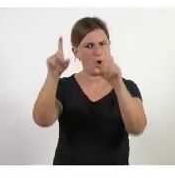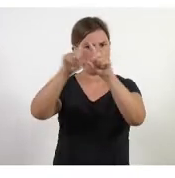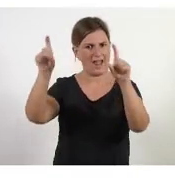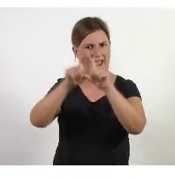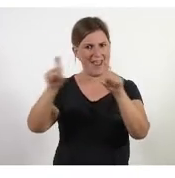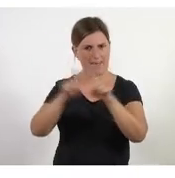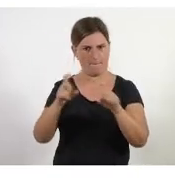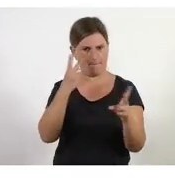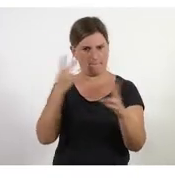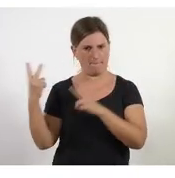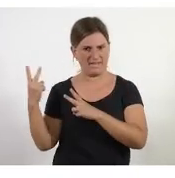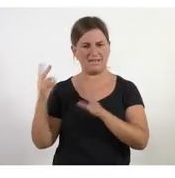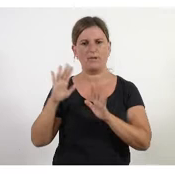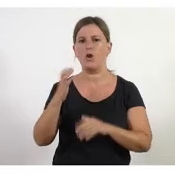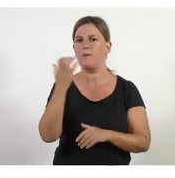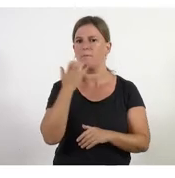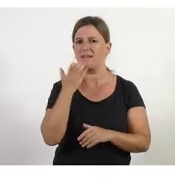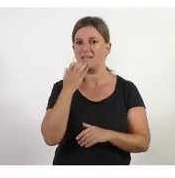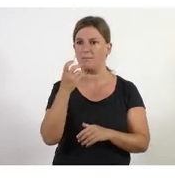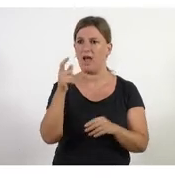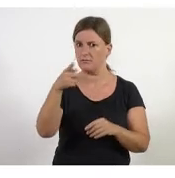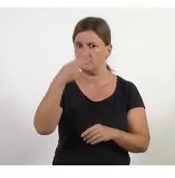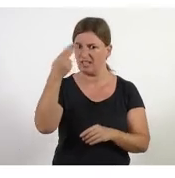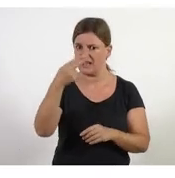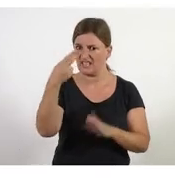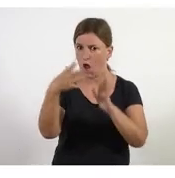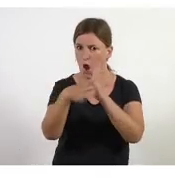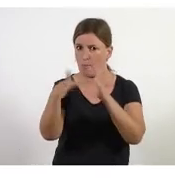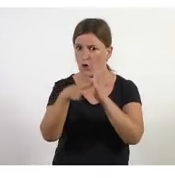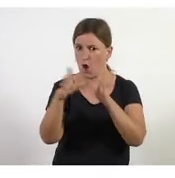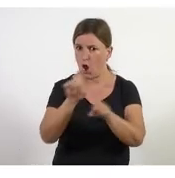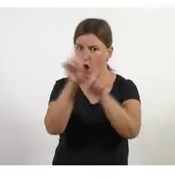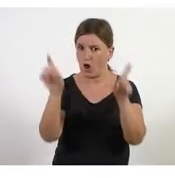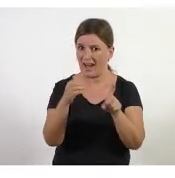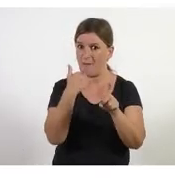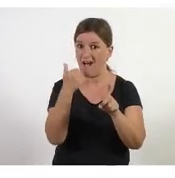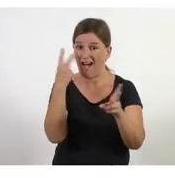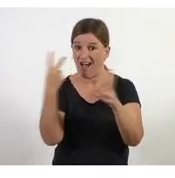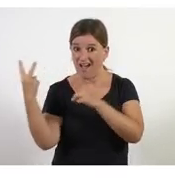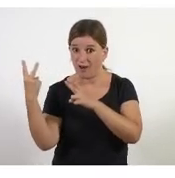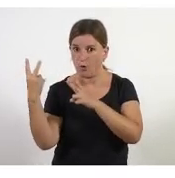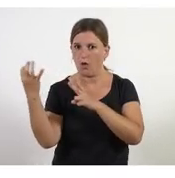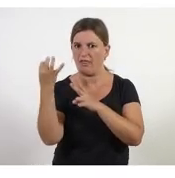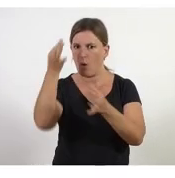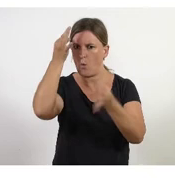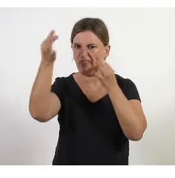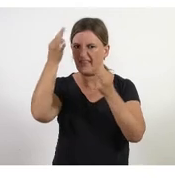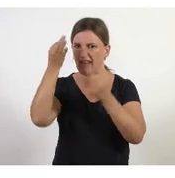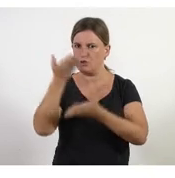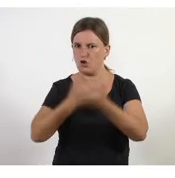en algun tipus de software del que estem veient en pantalla, anem a veure el detall de la col·laboració, d'acord? Perquè